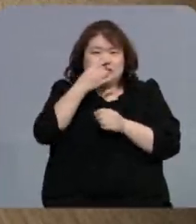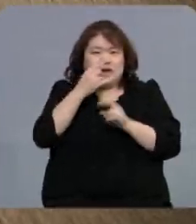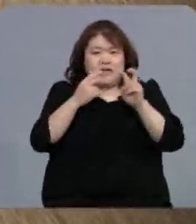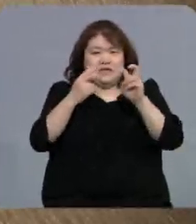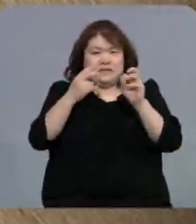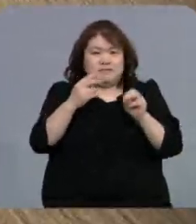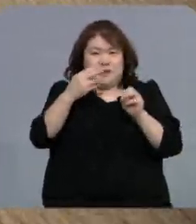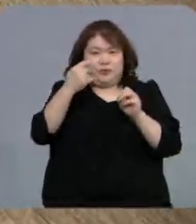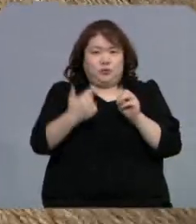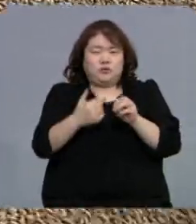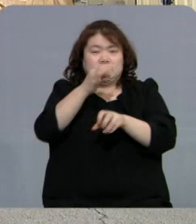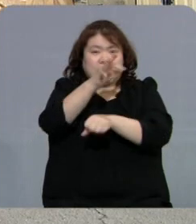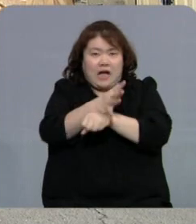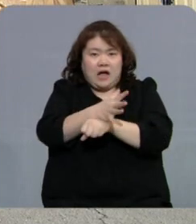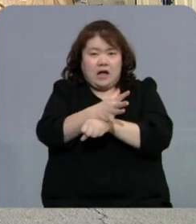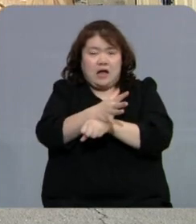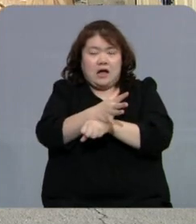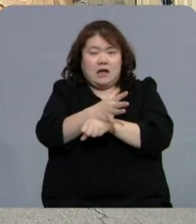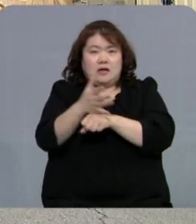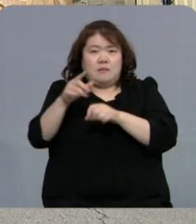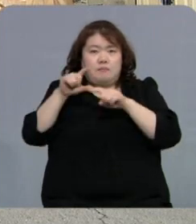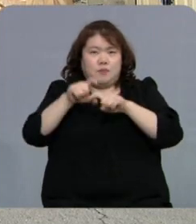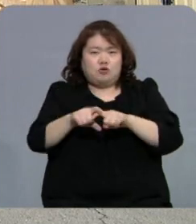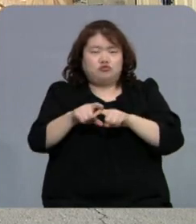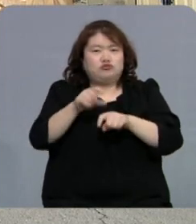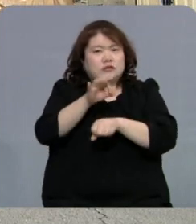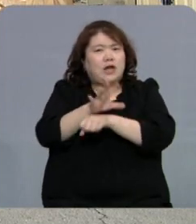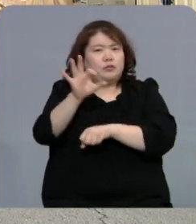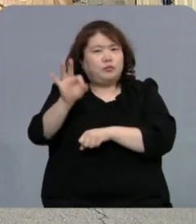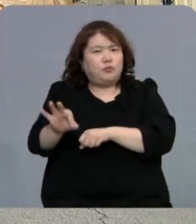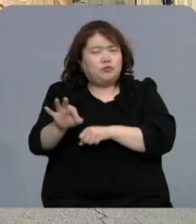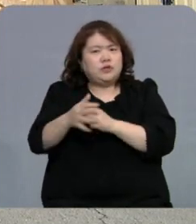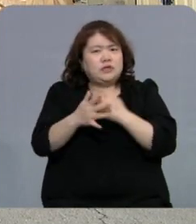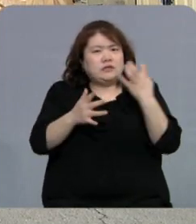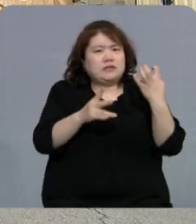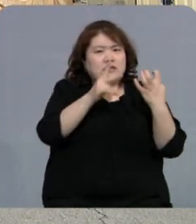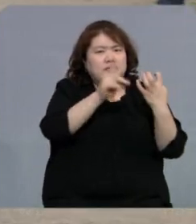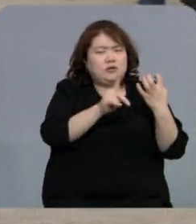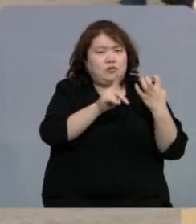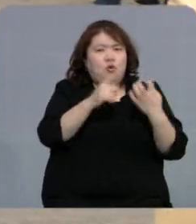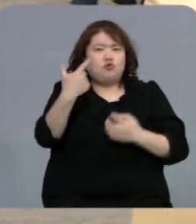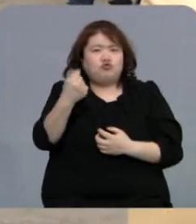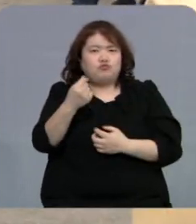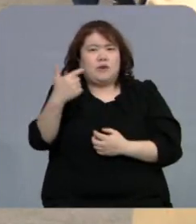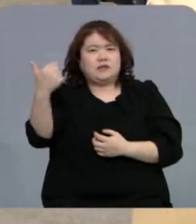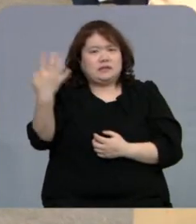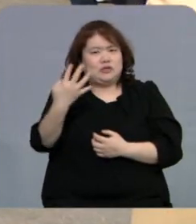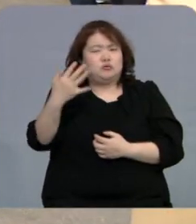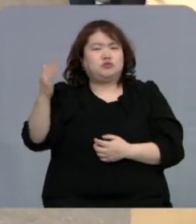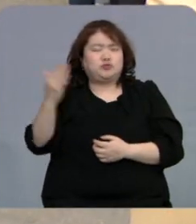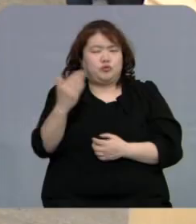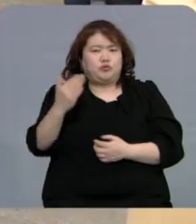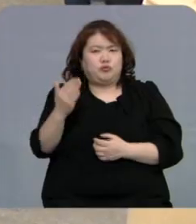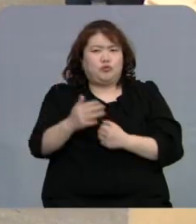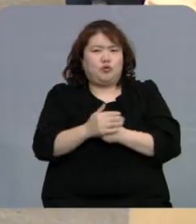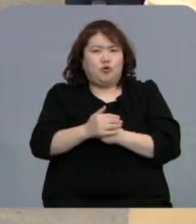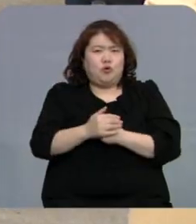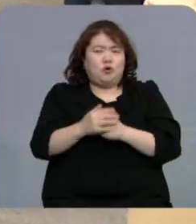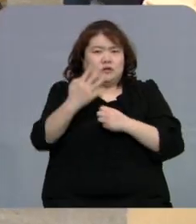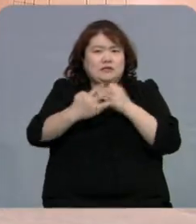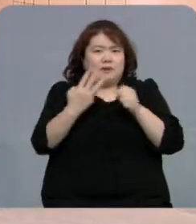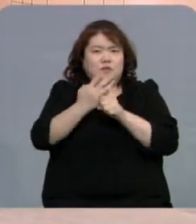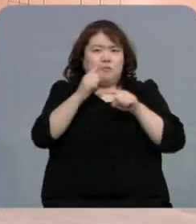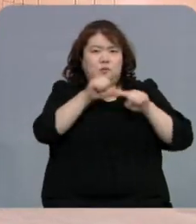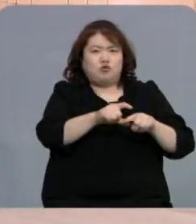20만 톤 매입에 나선 가운데 평균 매입가가 조곡 40kg 기준 6만 4천 원 안팎으로 수확기 3년